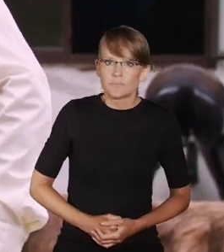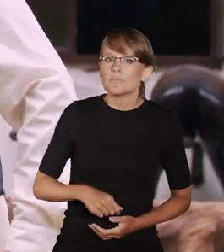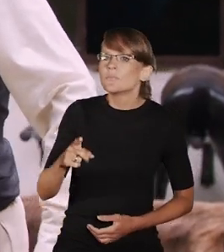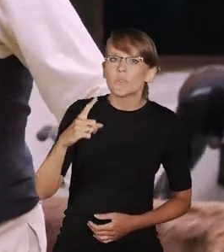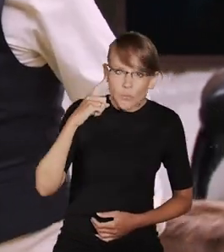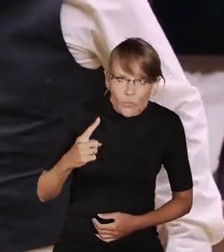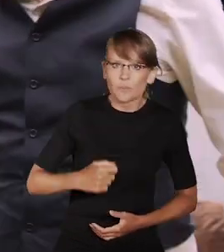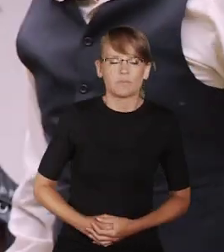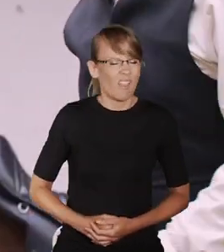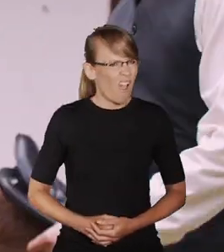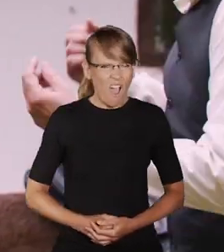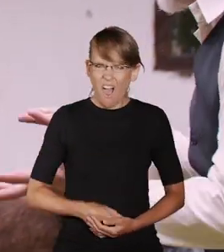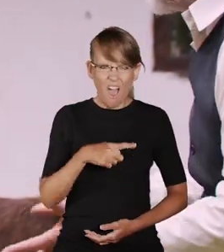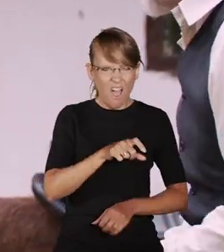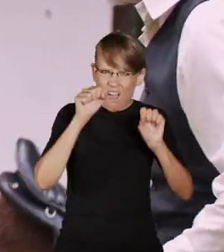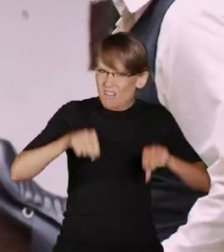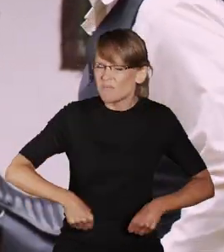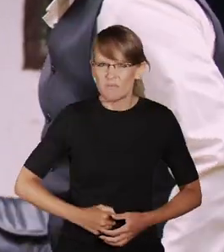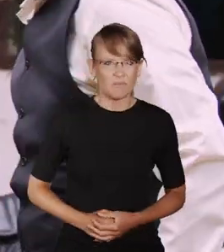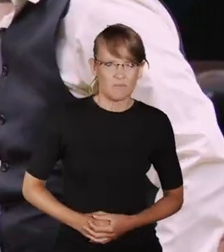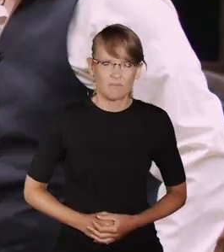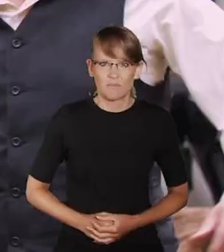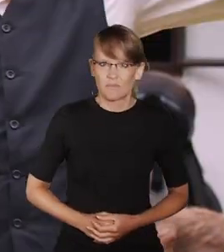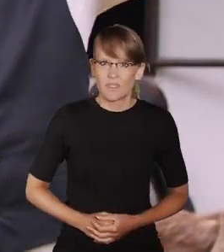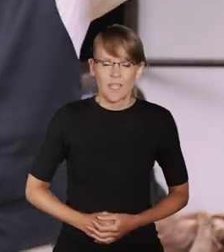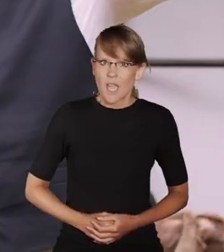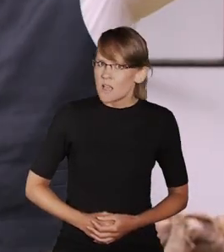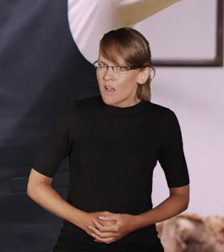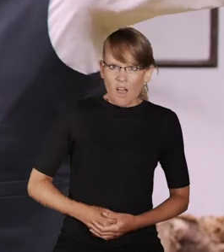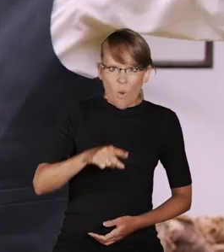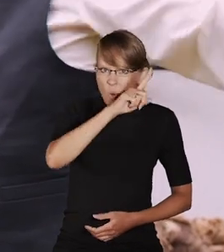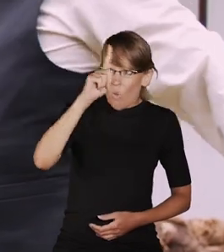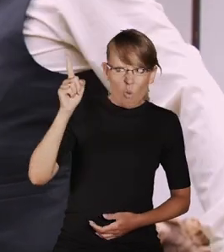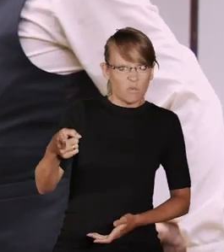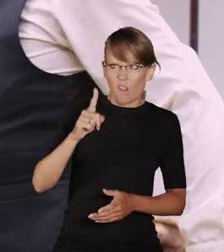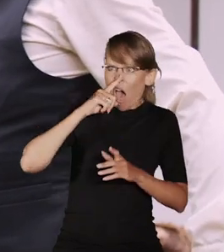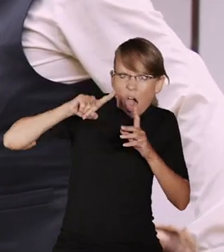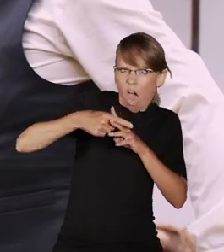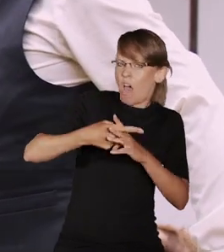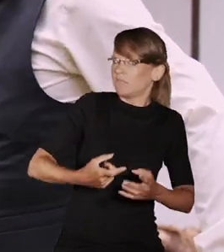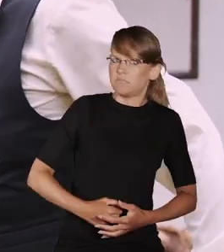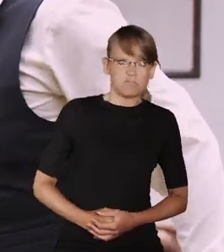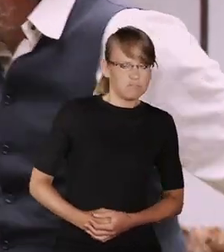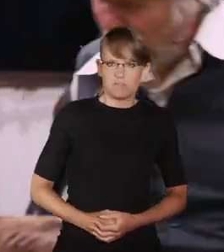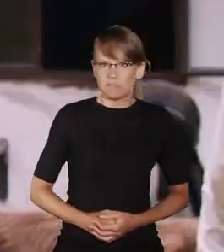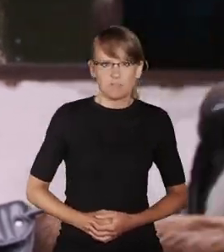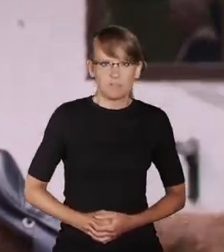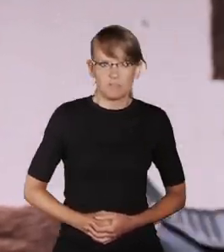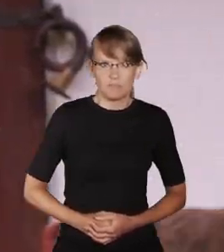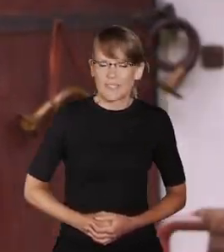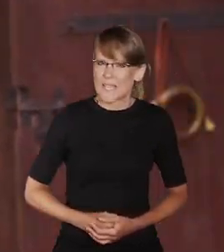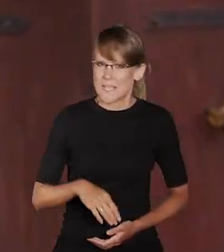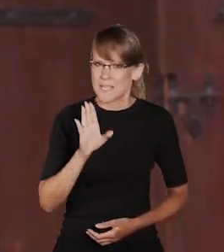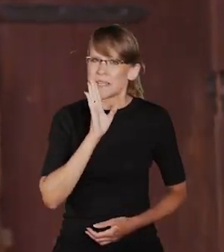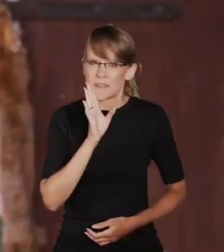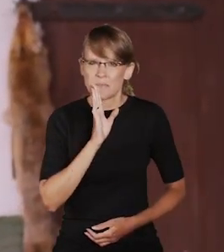nie przyjmuje. Mówiłem, ale słuchać nie chcę taki bur pcha się prosto dobrze! Proś. Słucham, jaśnie